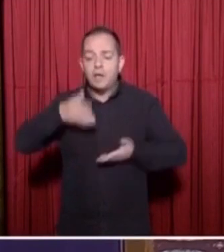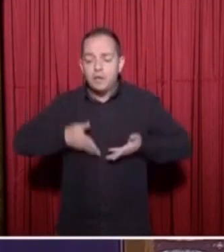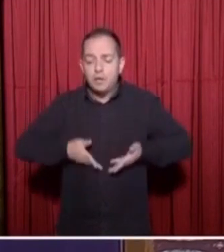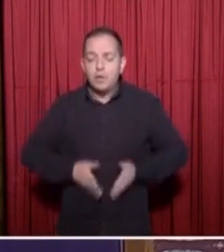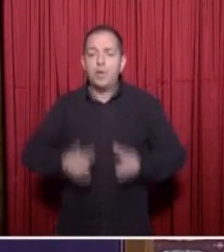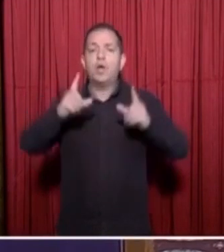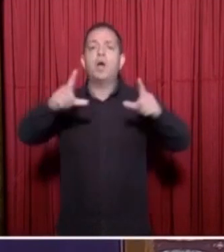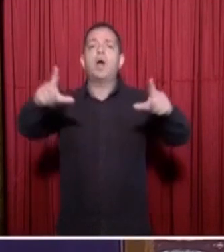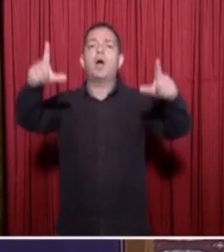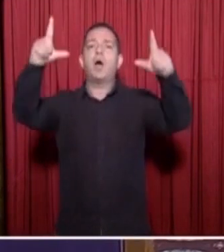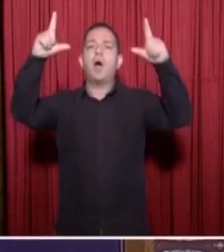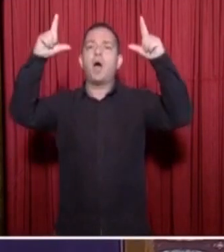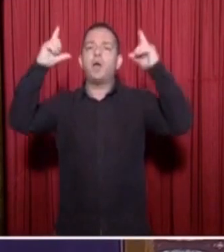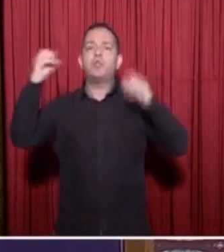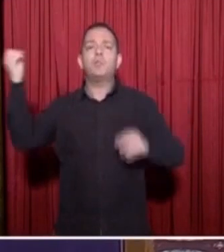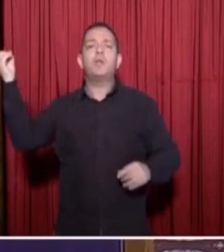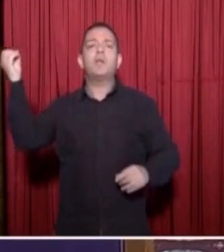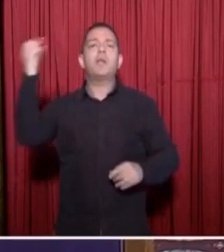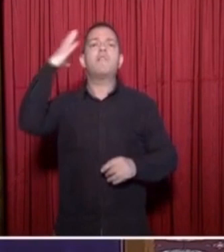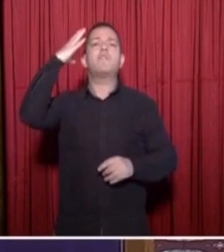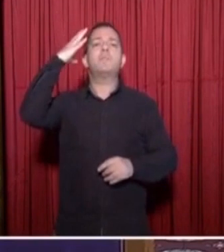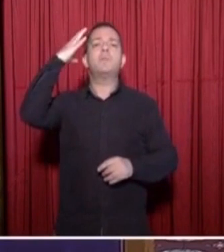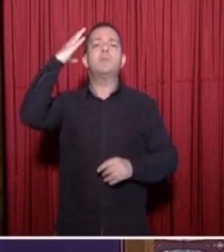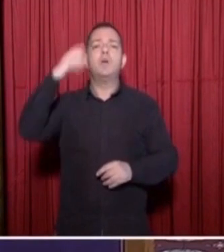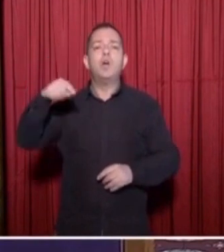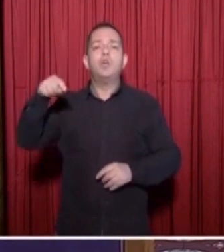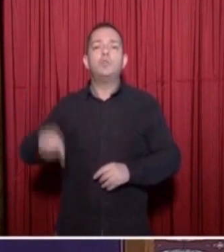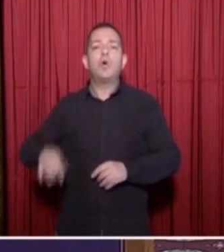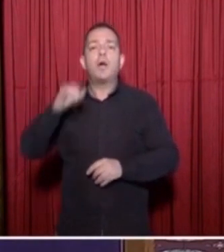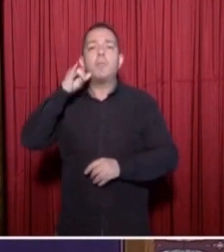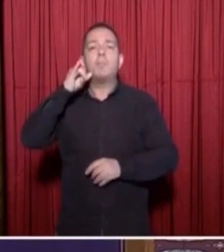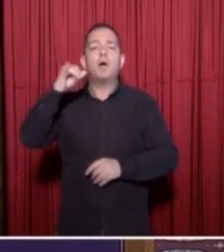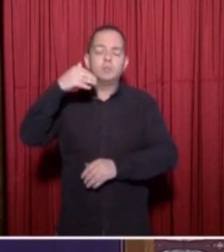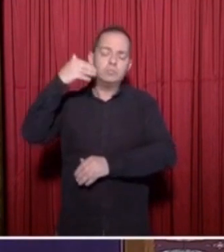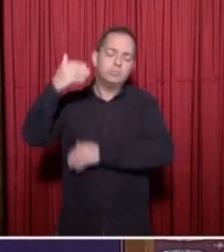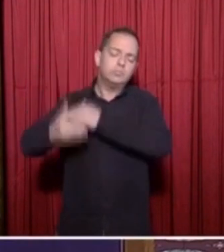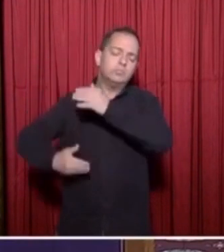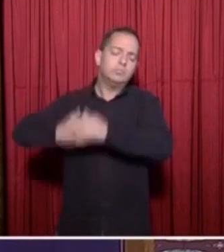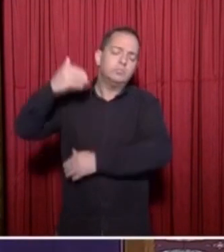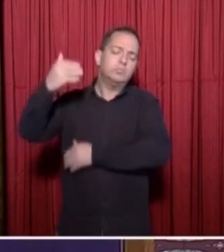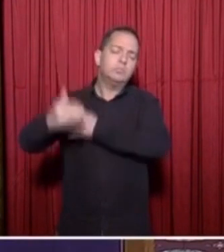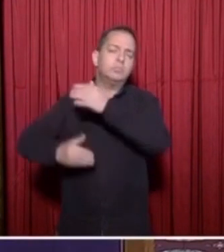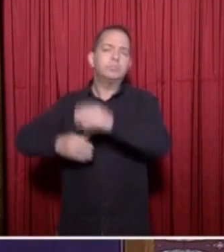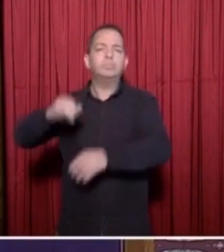το Αγίο Πνεύματι, νυν και αεί και εις τους αιώνας των